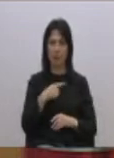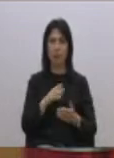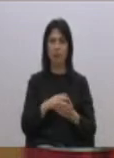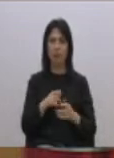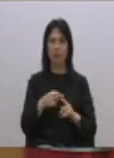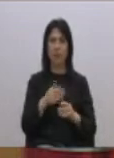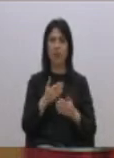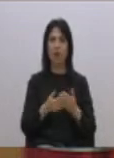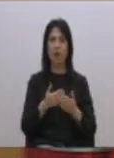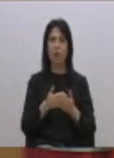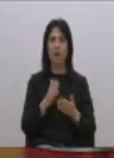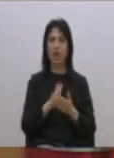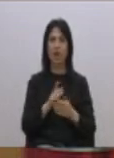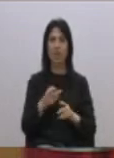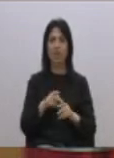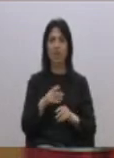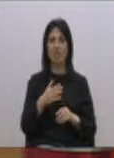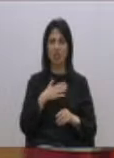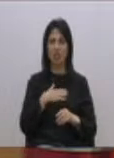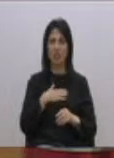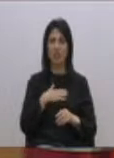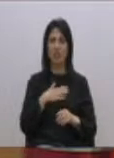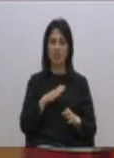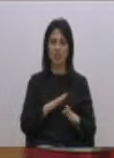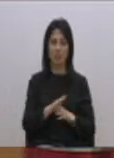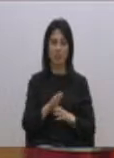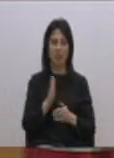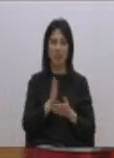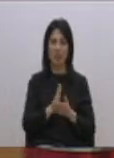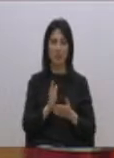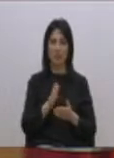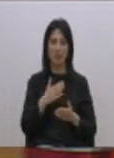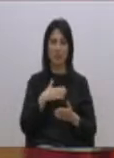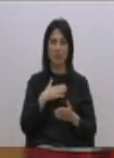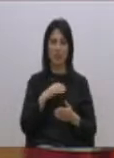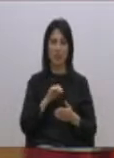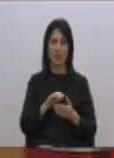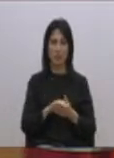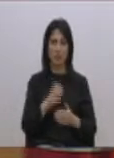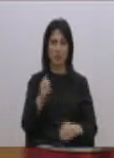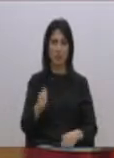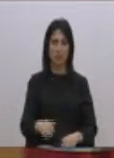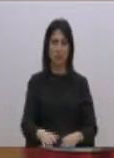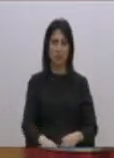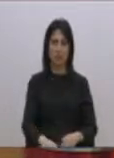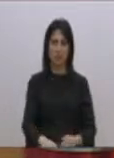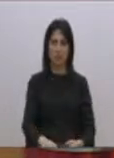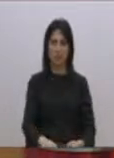დარწმუნებული ვარ, რომ ეს ცნობები არ არის ის, რომელიც ჩვენ შესრულება არ არის ის, რომელიც ჩვენ ევროკავშირი.